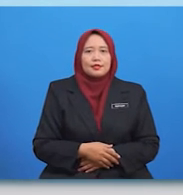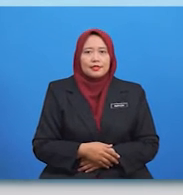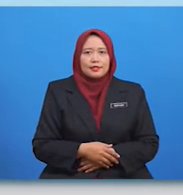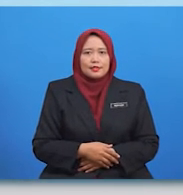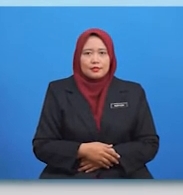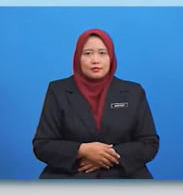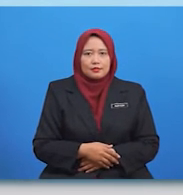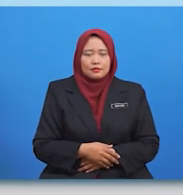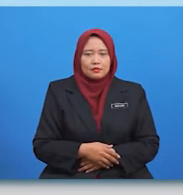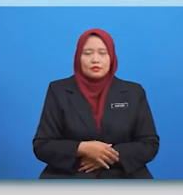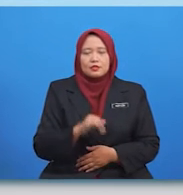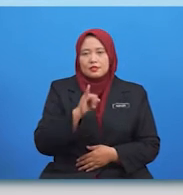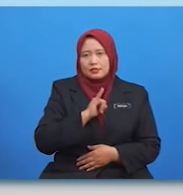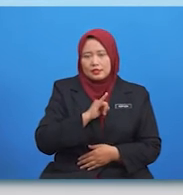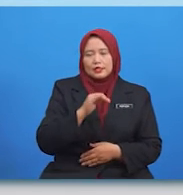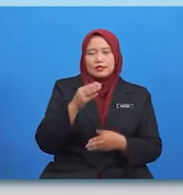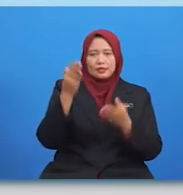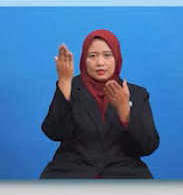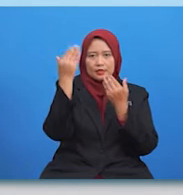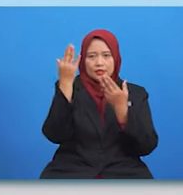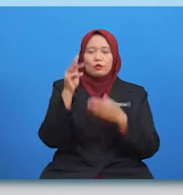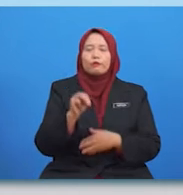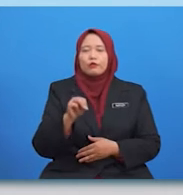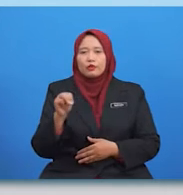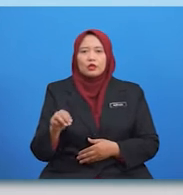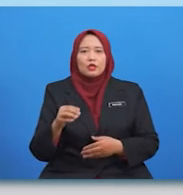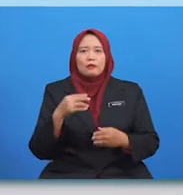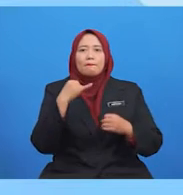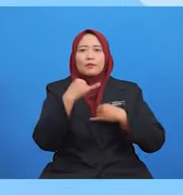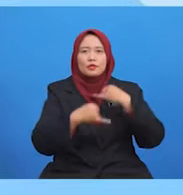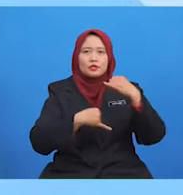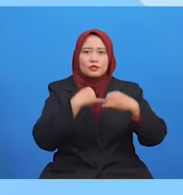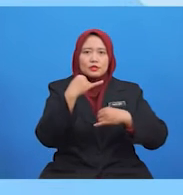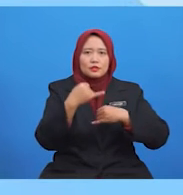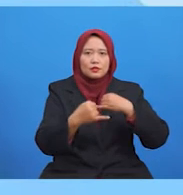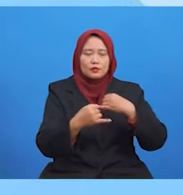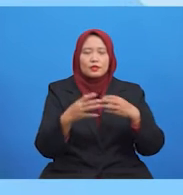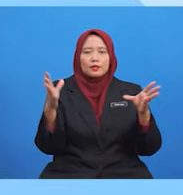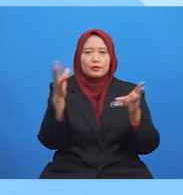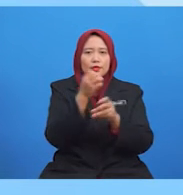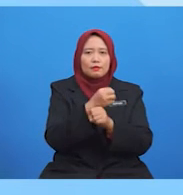ini. Cikgu harap murid-murid berjaya mengasuhi